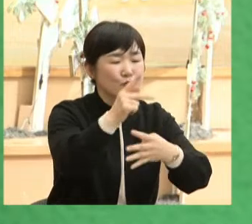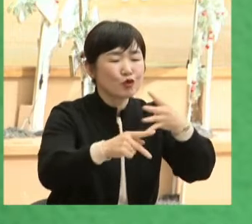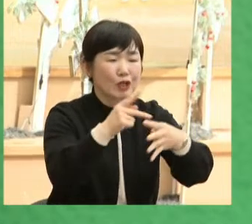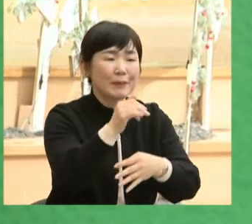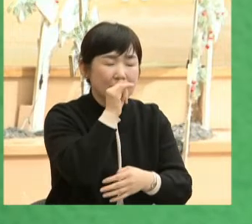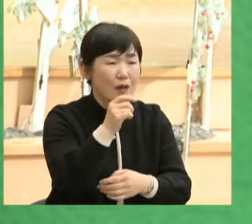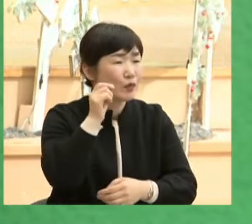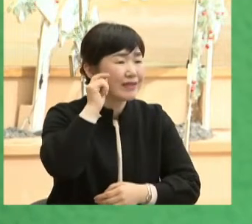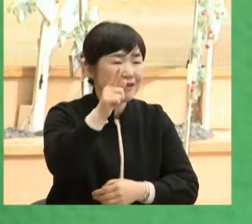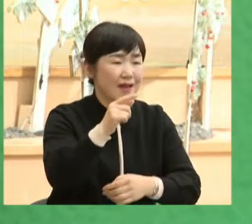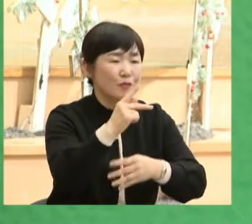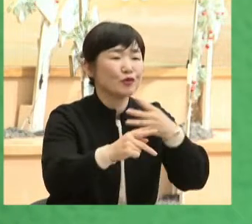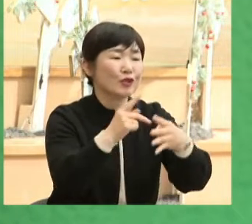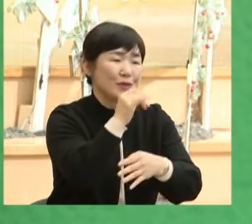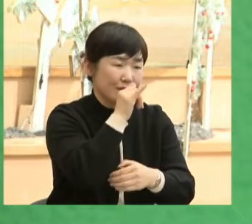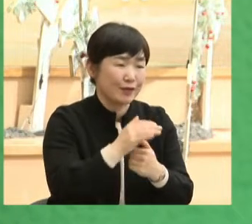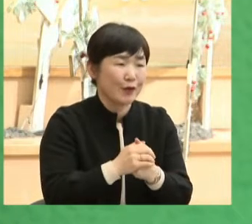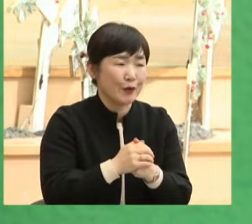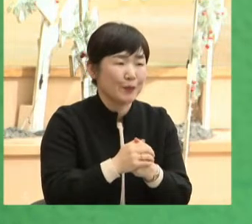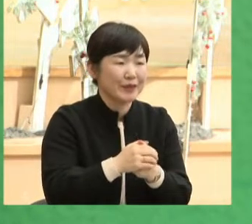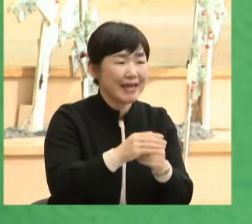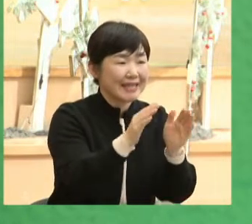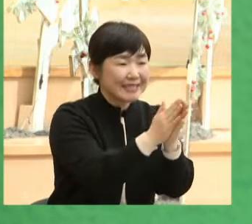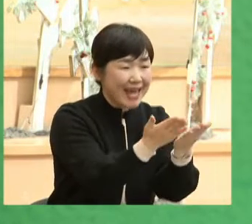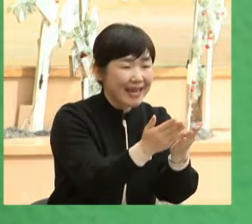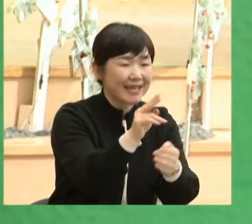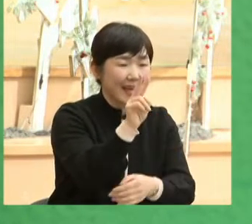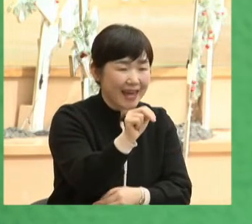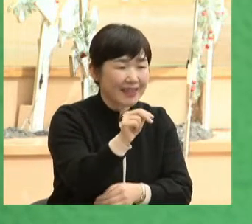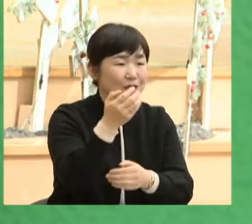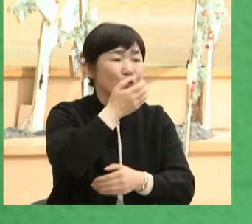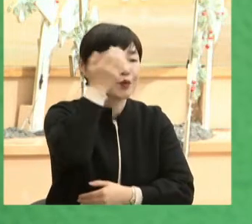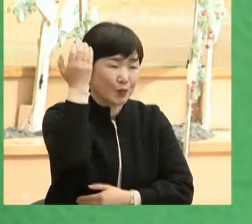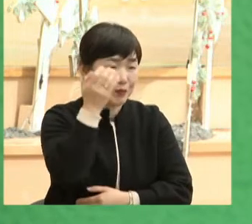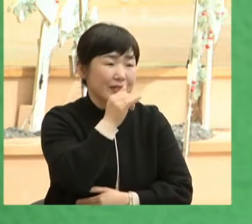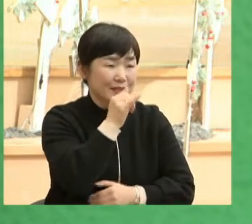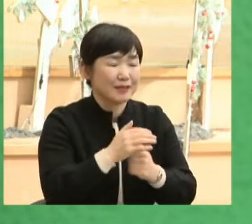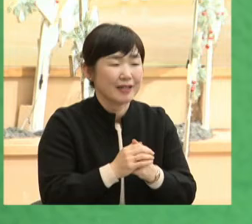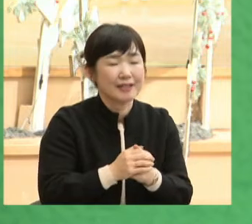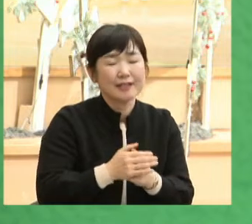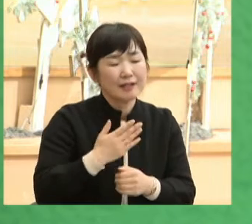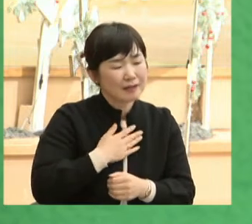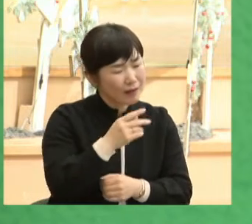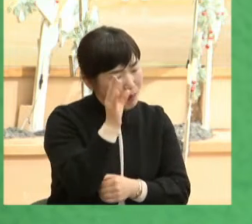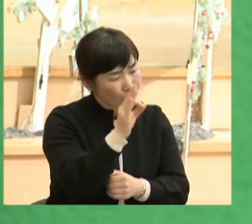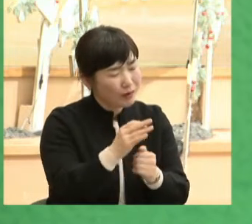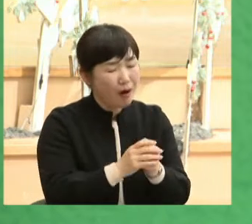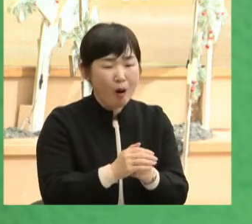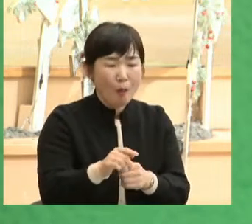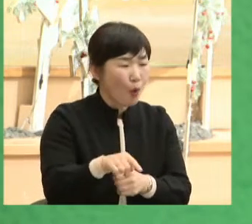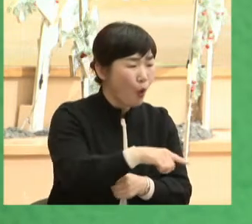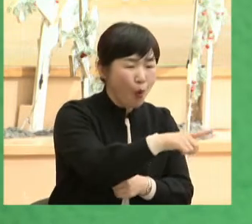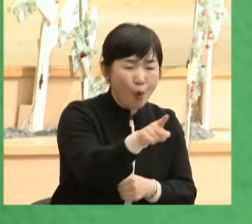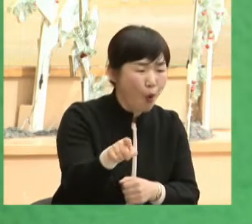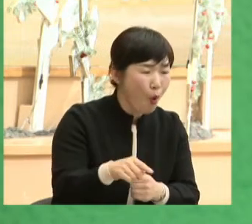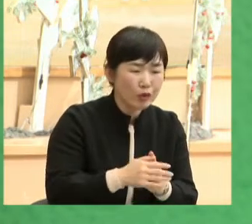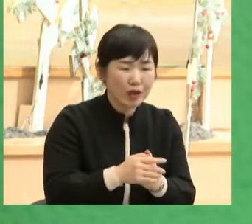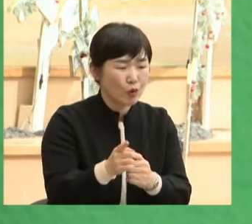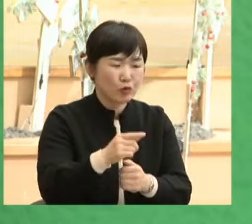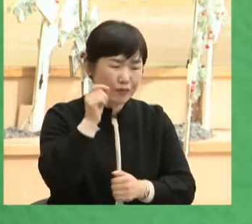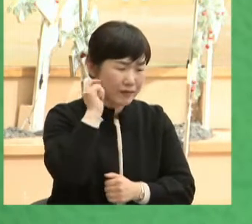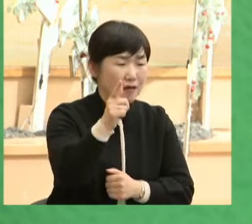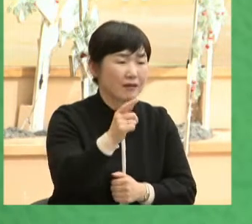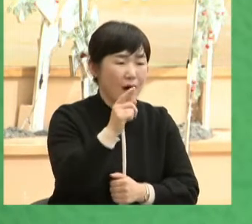탁월한 교육 프로그램 있어요 책앤꿈이란 독서프로그램 제가 보니까 어느 기관에서 따라올 수 없는